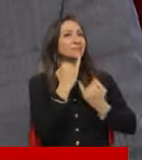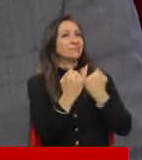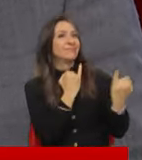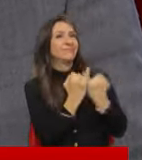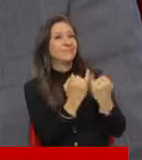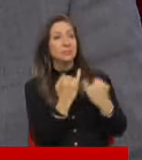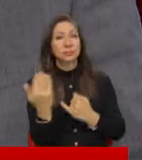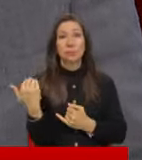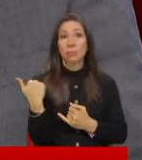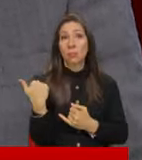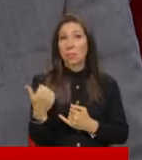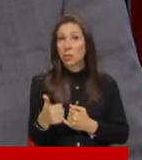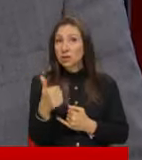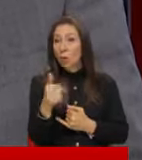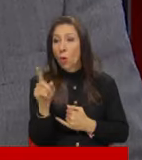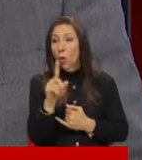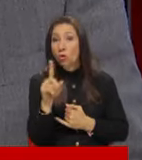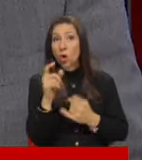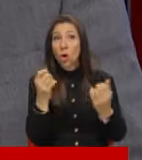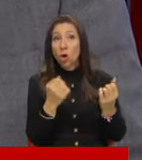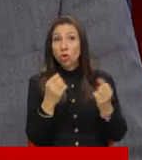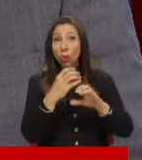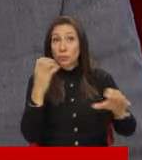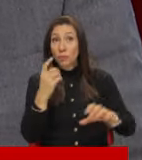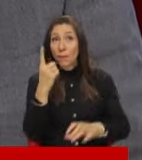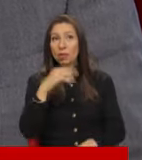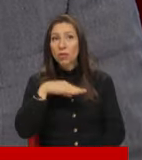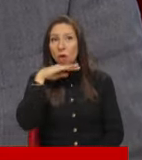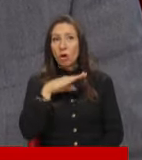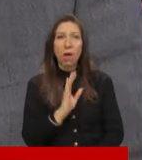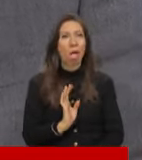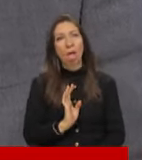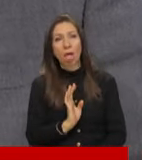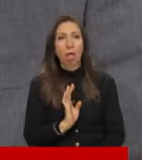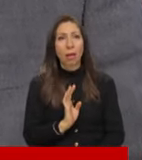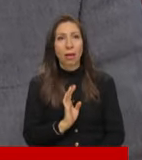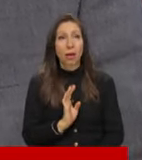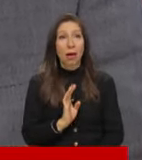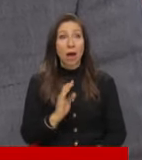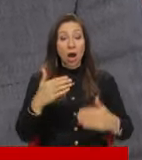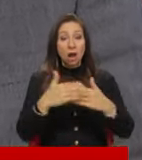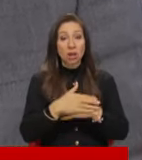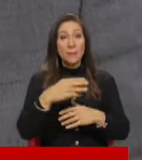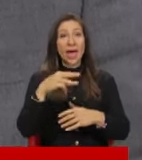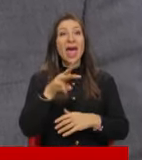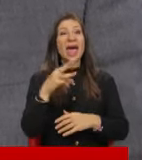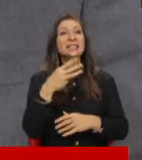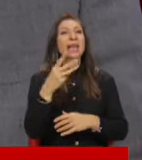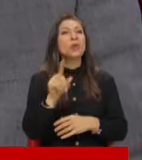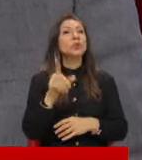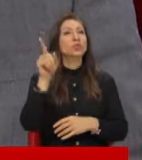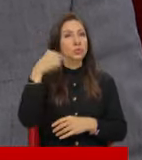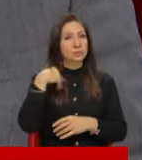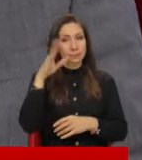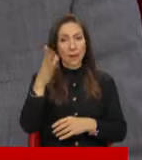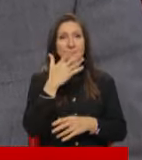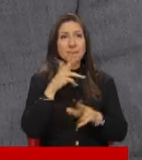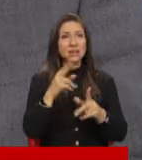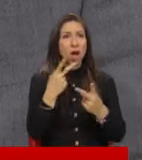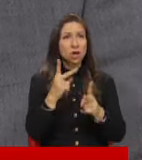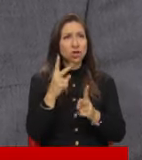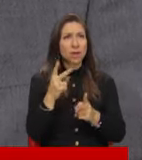yapmıştık dedi ki Başkanım 10 otobüsten sadece birini doldurabildi Esenyurt'ta da benzer